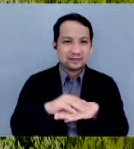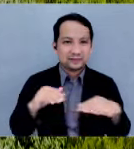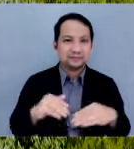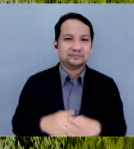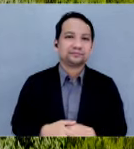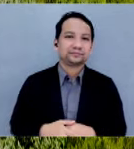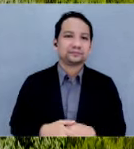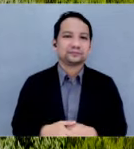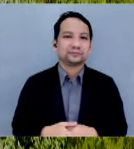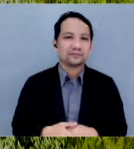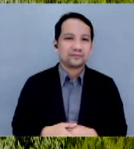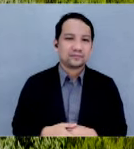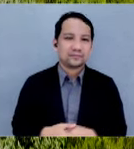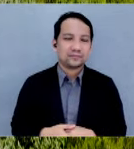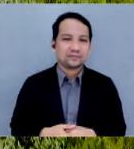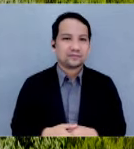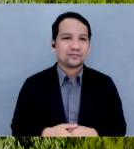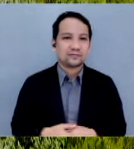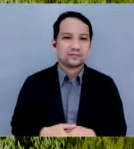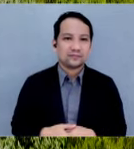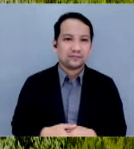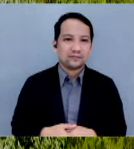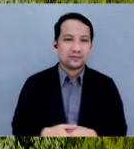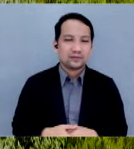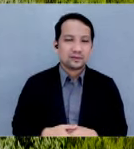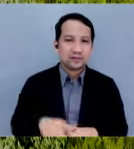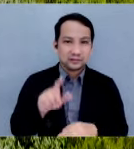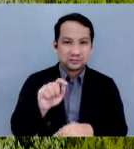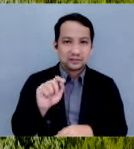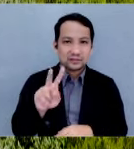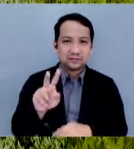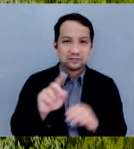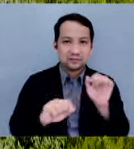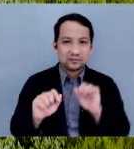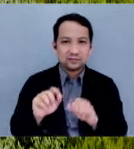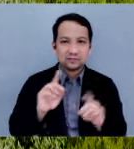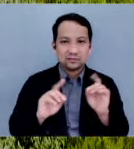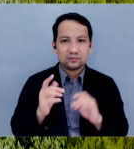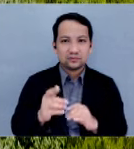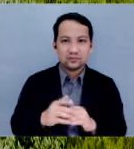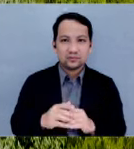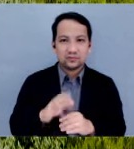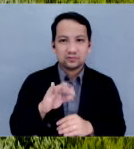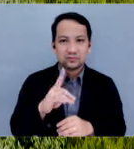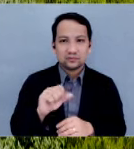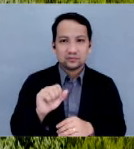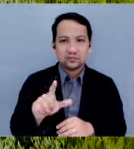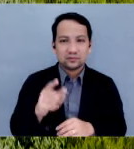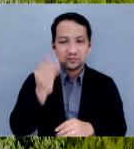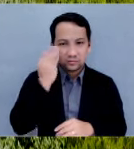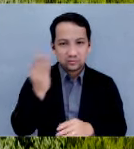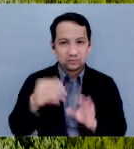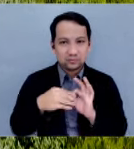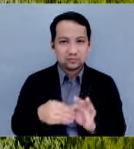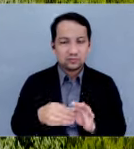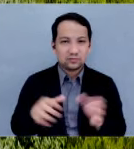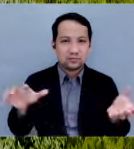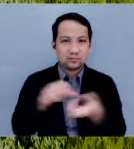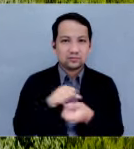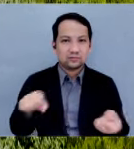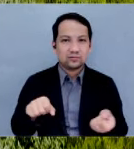Boodle Alert. Si Jess. Ganda, no? Daming shows, pati mga teleserye. Yeah, ako excited ako sa Boodle Alert kasi para talagang mawakasan ng mga